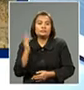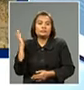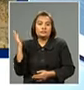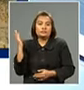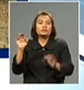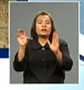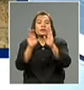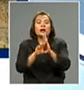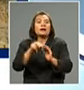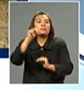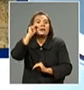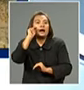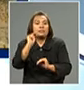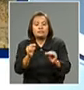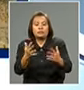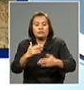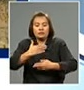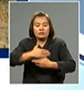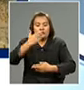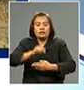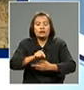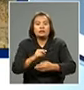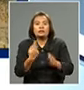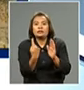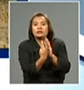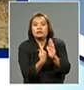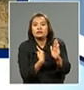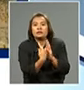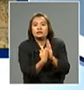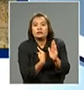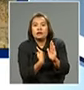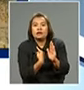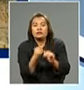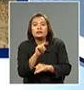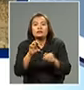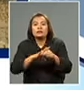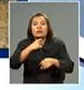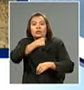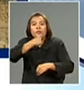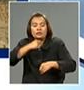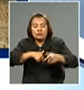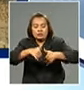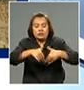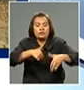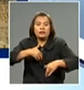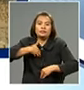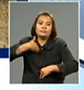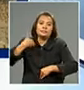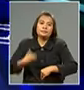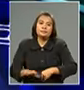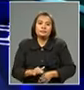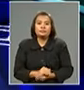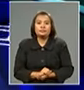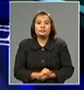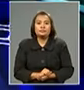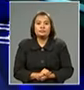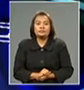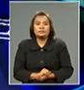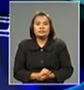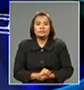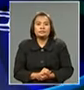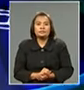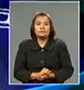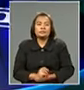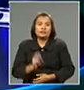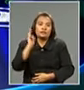พไม่มีน้ำในคลองจากเขื่อนแม่กลองจังหวัดกาญจนบุรีจากการปิดซ่อมบำรุงชาวบ้านกำลังเดือดร้อนมากเลยนะครับชมจะร่วมเป็นนักข่